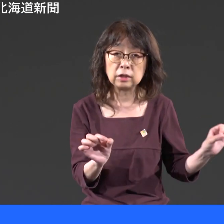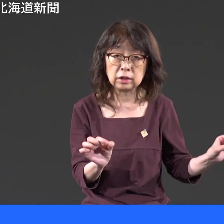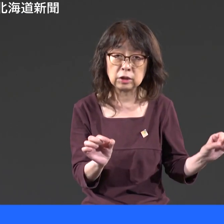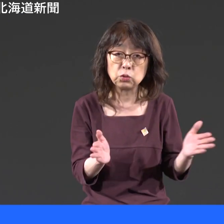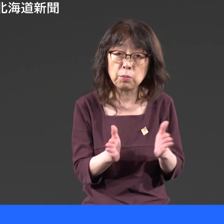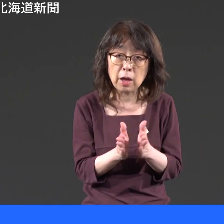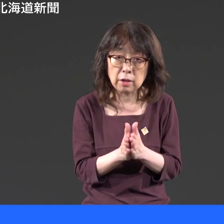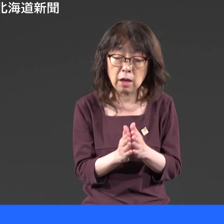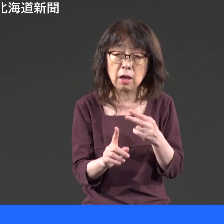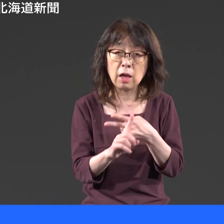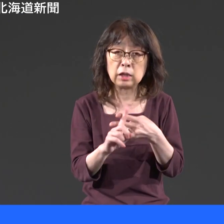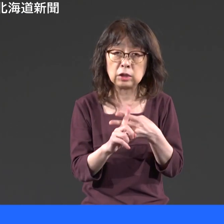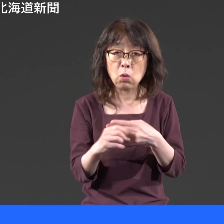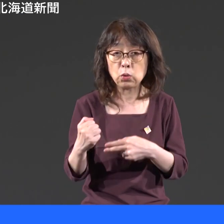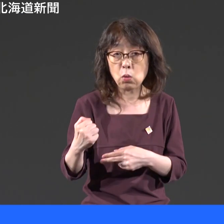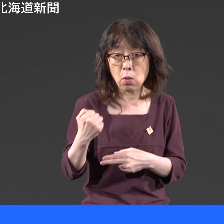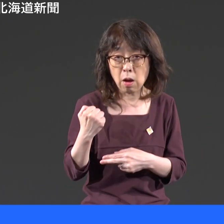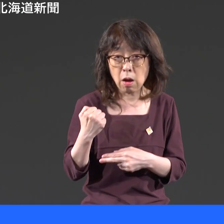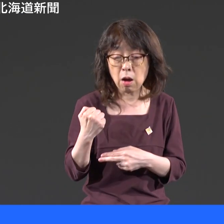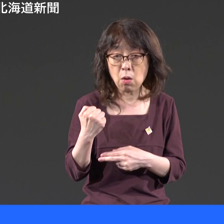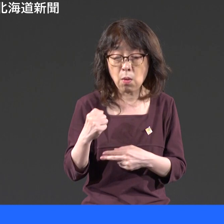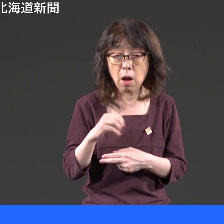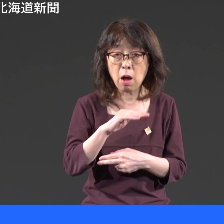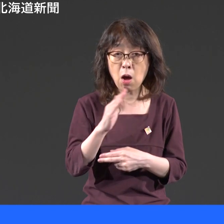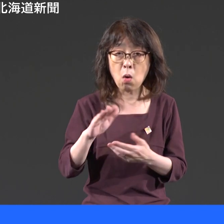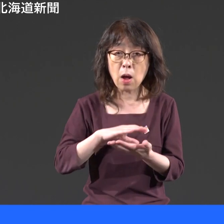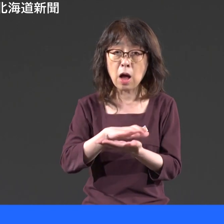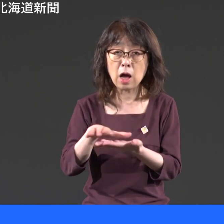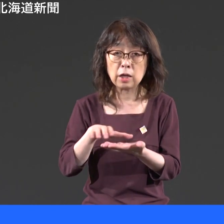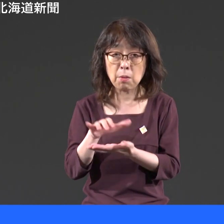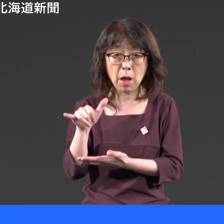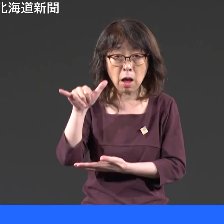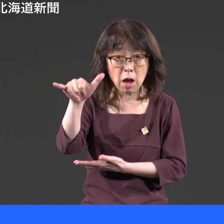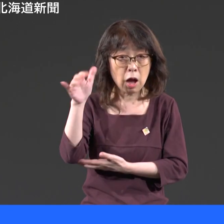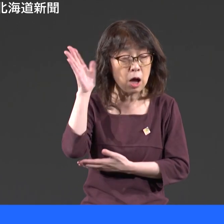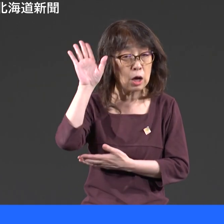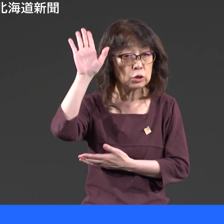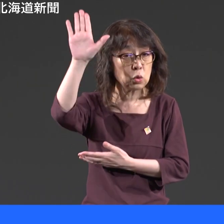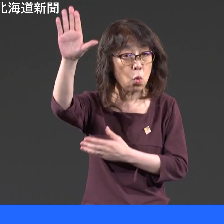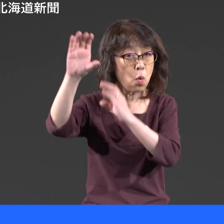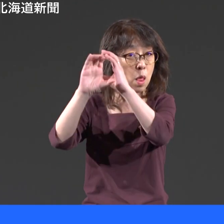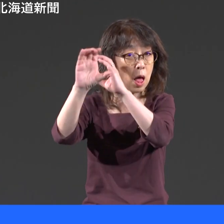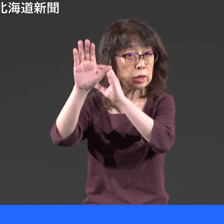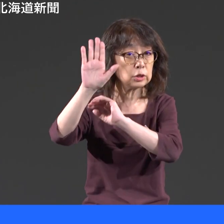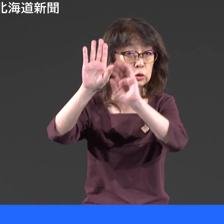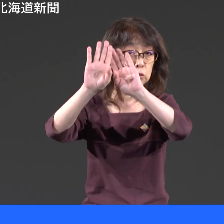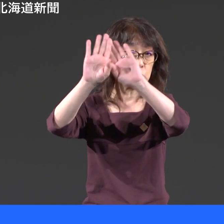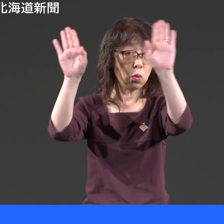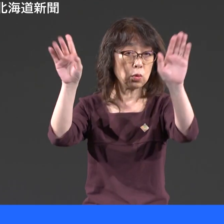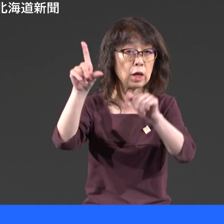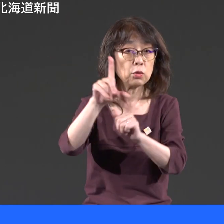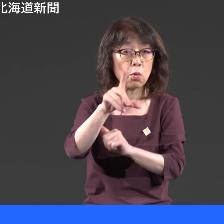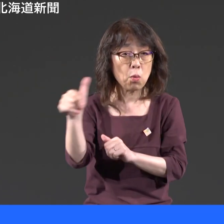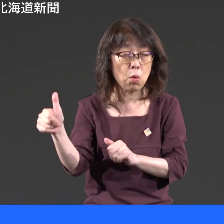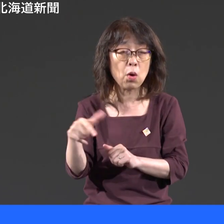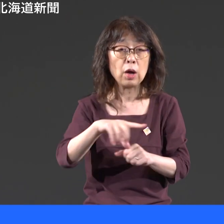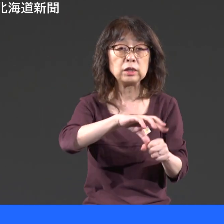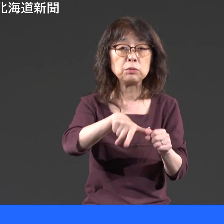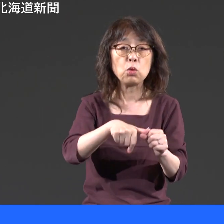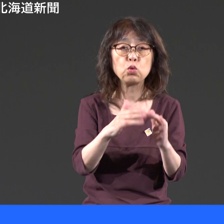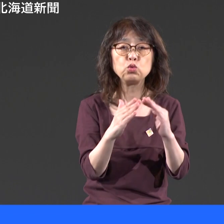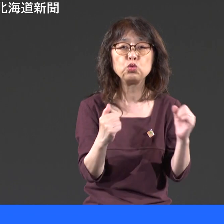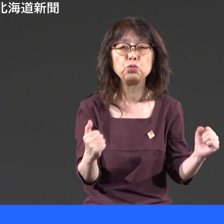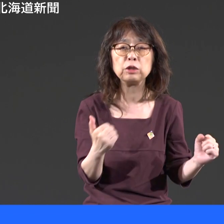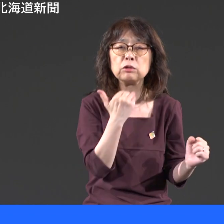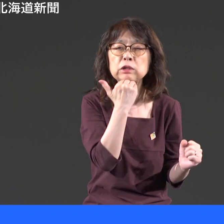化に関しては特に岡玉将来像の説明会などでは期待の地元の住民からもですね期待の声なども上がっております。まあ、